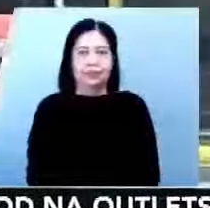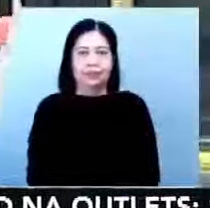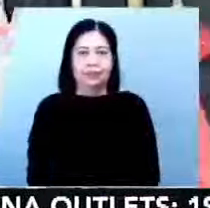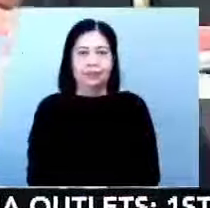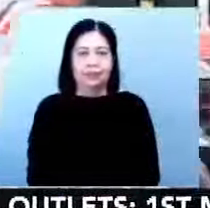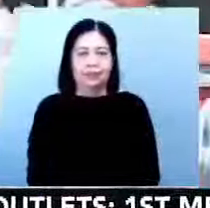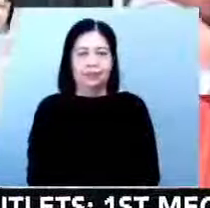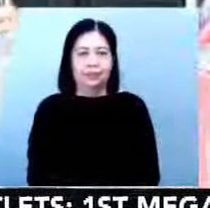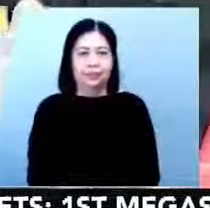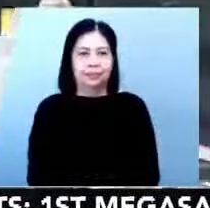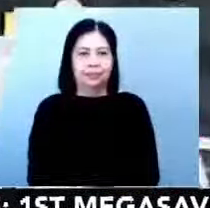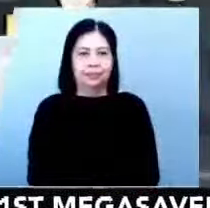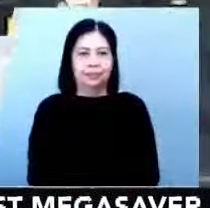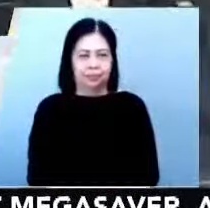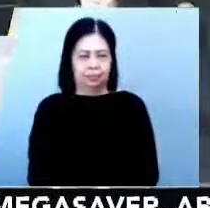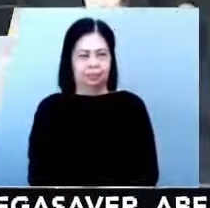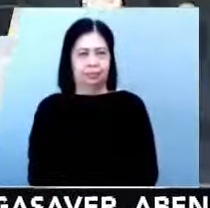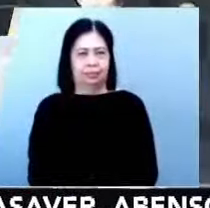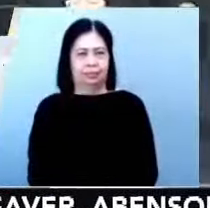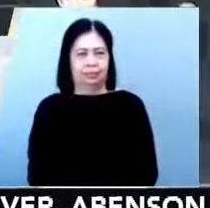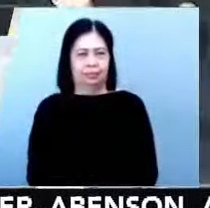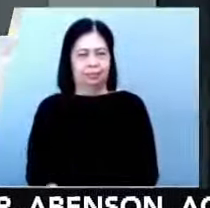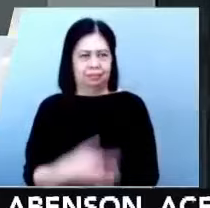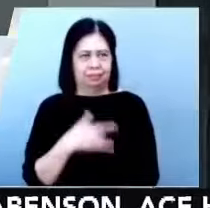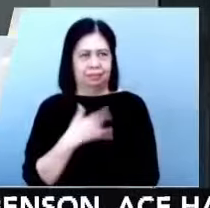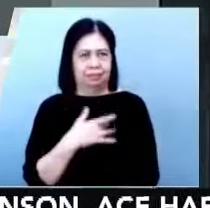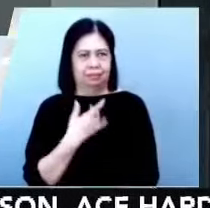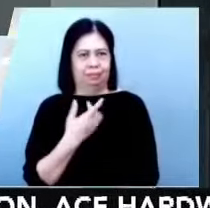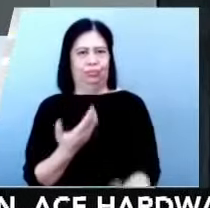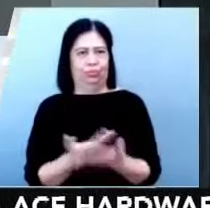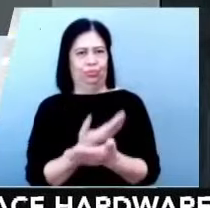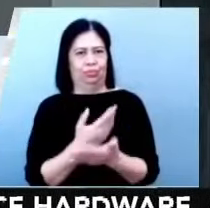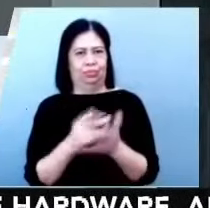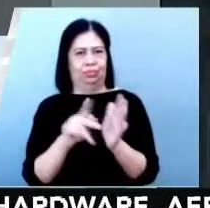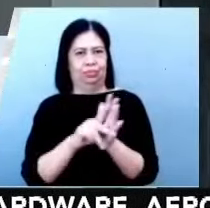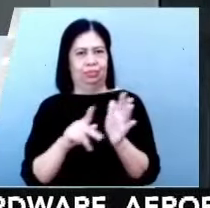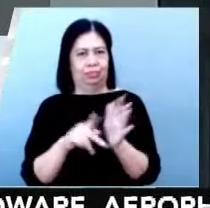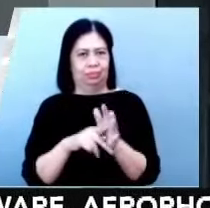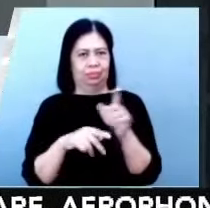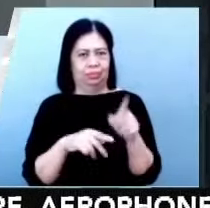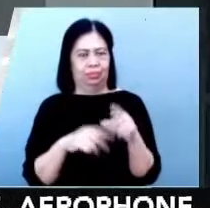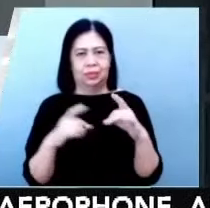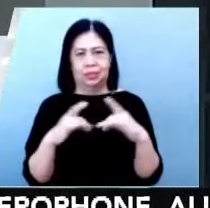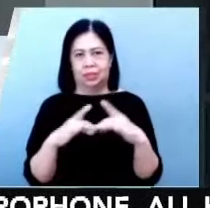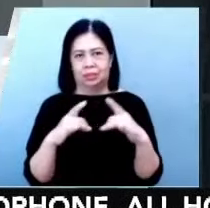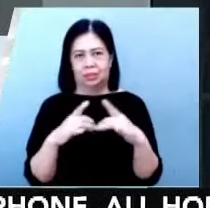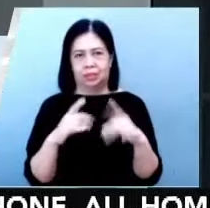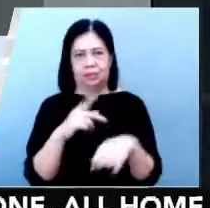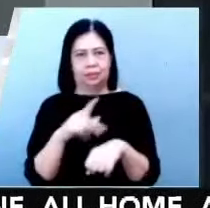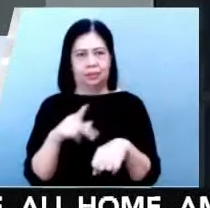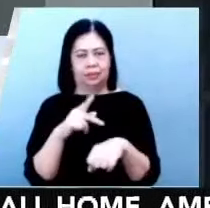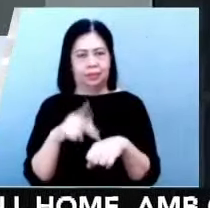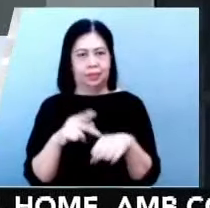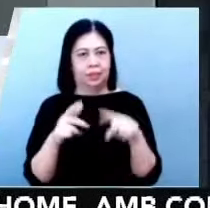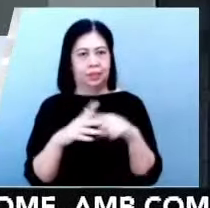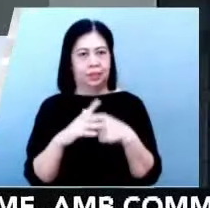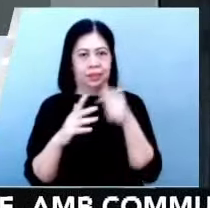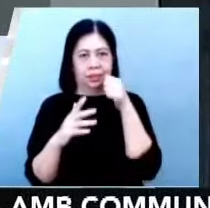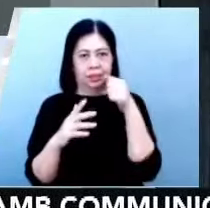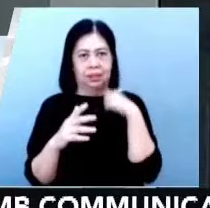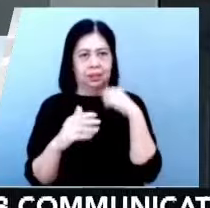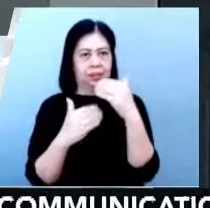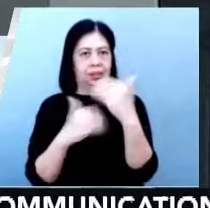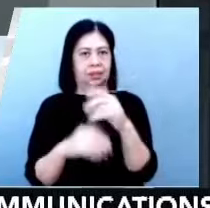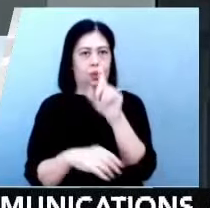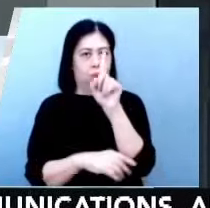Naging mapait sa panlasa ng mga netizen ang bagong pulisiya ng coffee house chain na Starbucks Philippines. Simula kahapon, nilimitahan sa isang